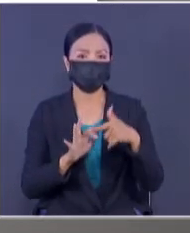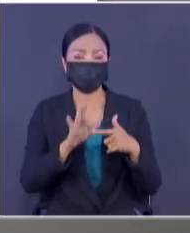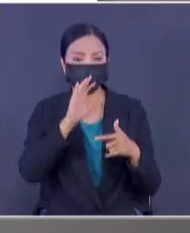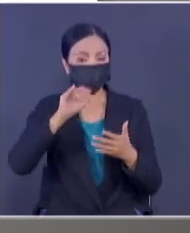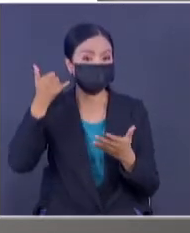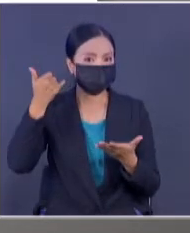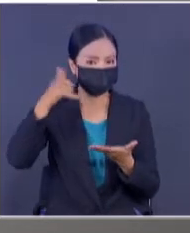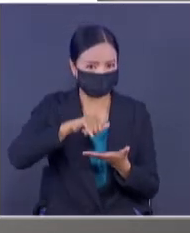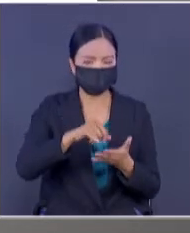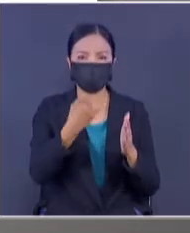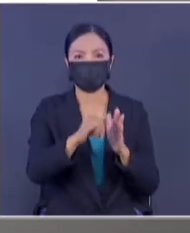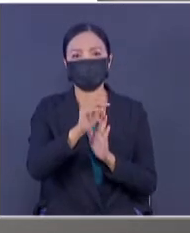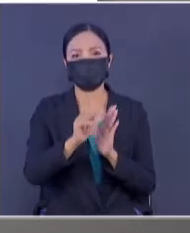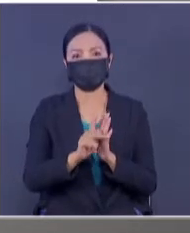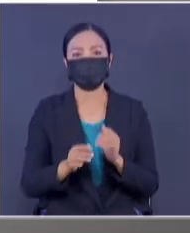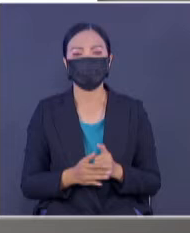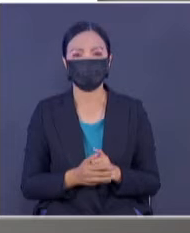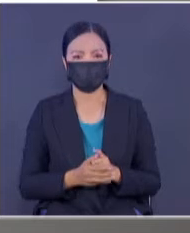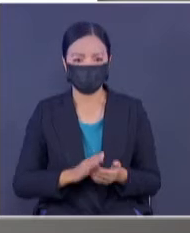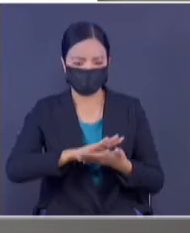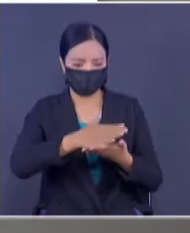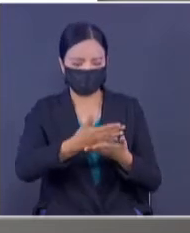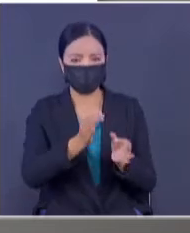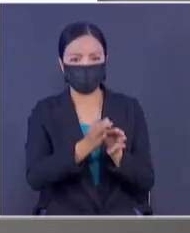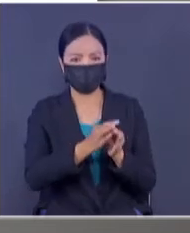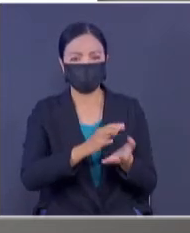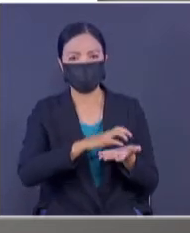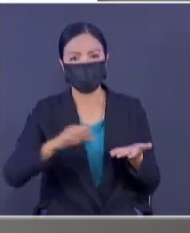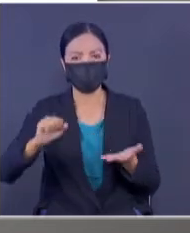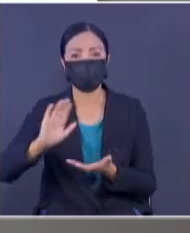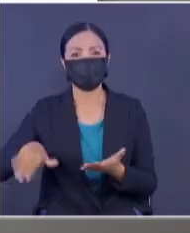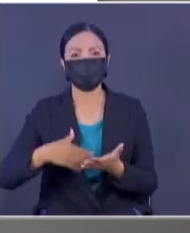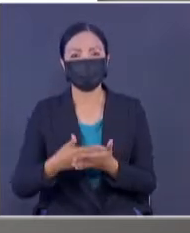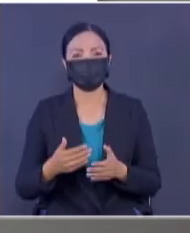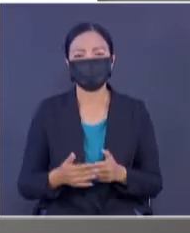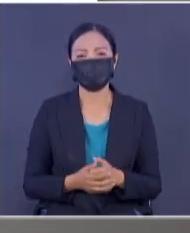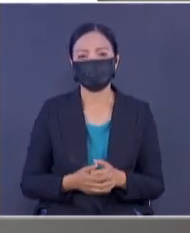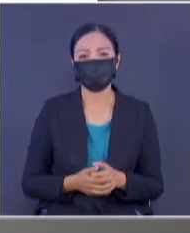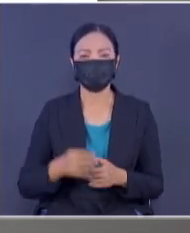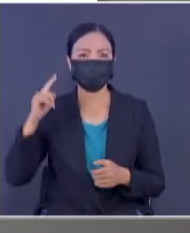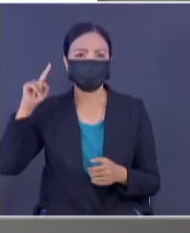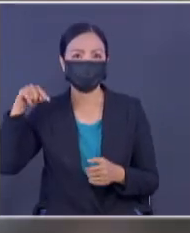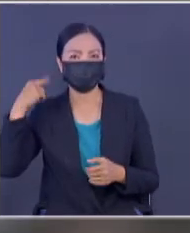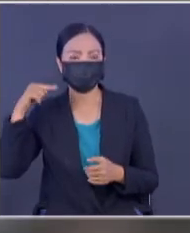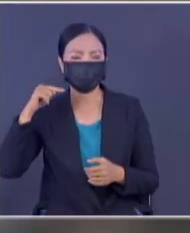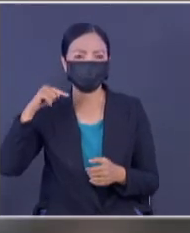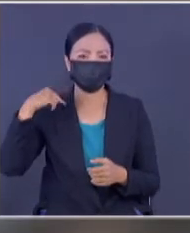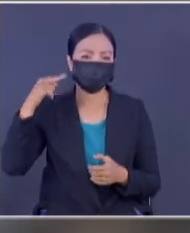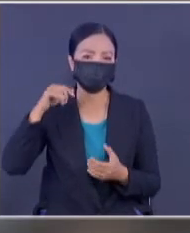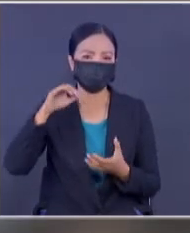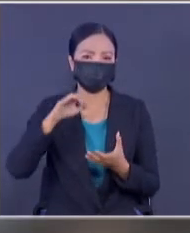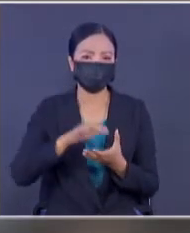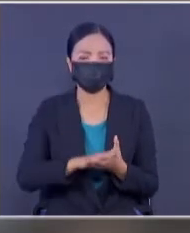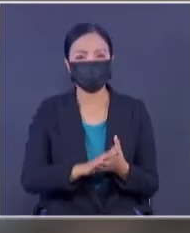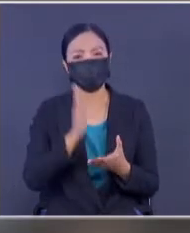ยจะมีปัญหาทางด้านกฎหมายบัญชีจะโดนอายัดทั้งหมดงานนี้นะคะทางด้านของคุณต้อมเรนโบว์แล้วก็ภรรยาก็ดำเนินการแจ้งความเป็น